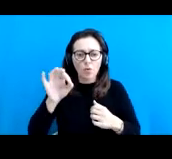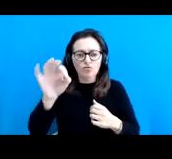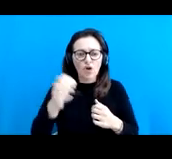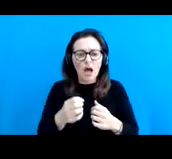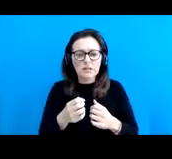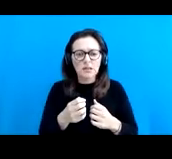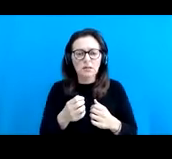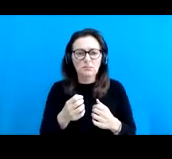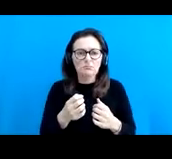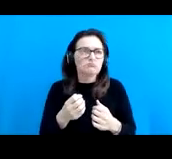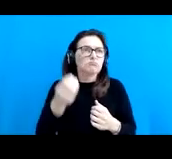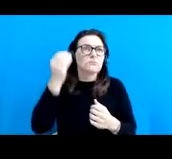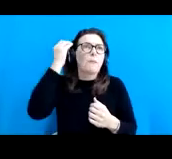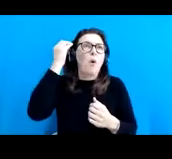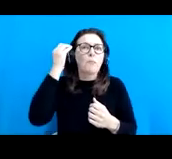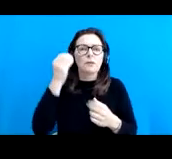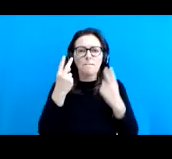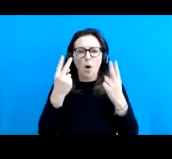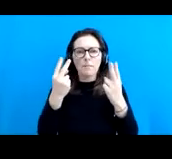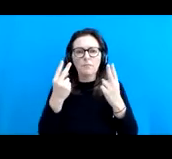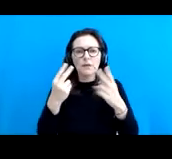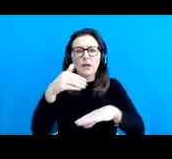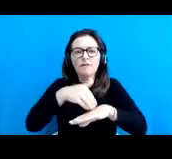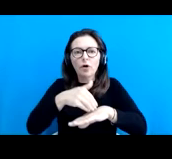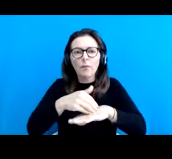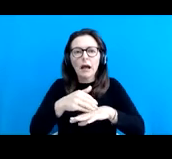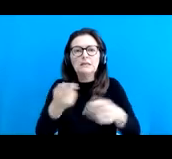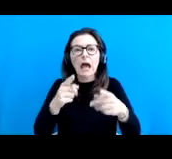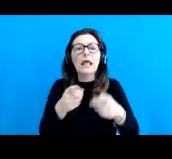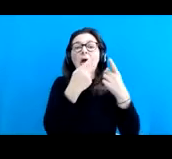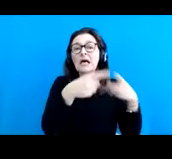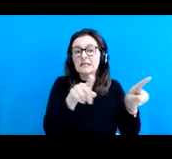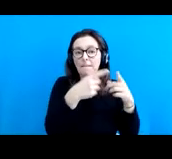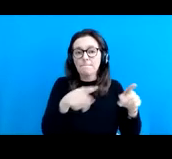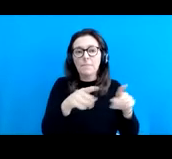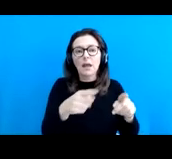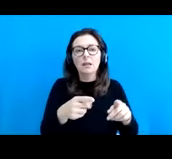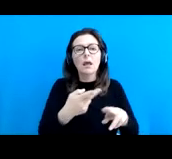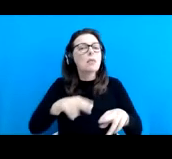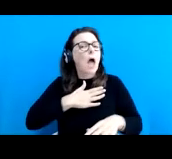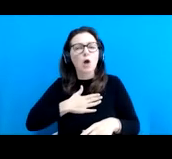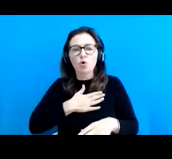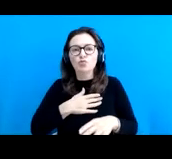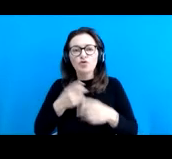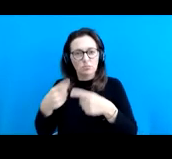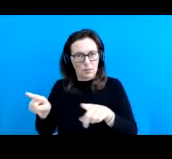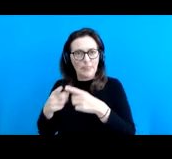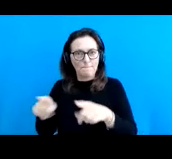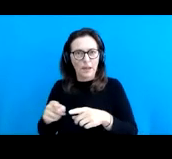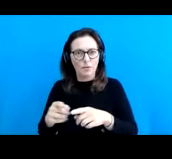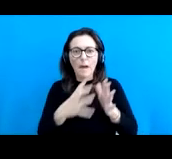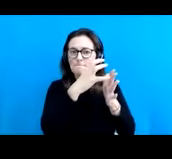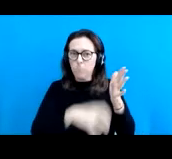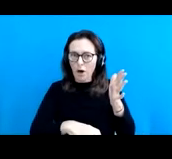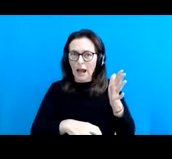zapomniti pomembnih informacij ali zapeti najljubši napev. Poglavje monografije z naslovom Osebe